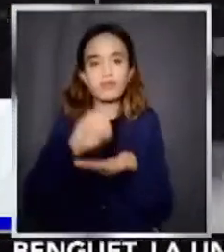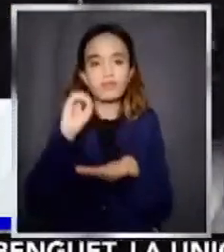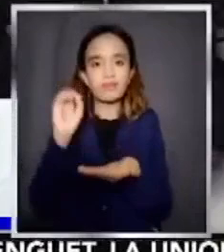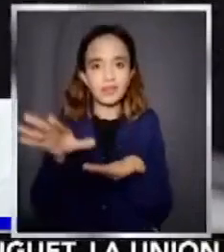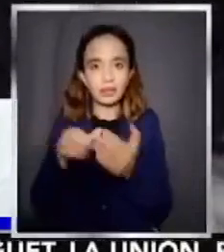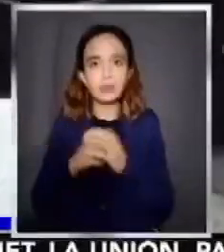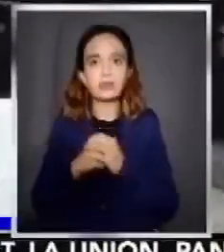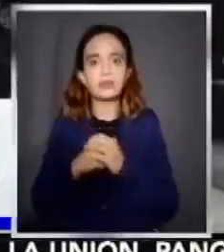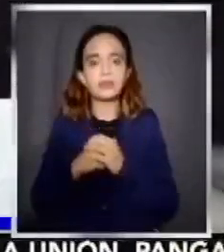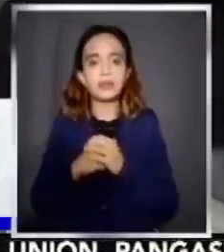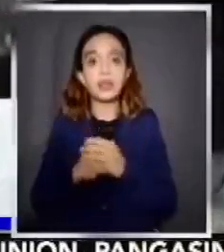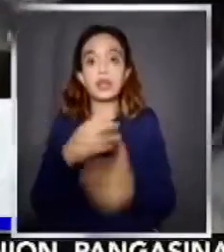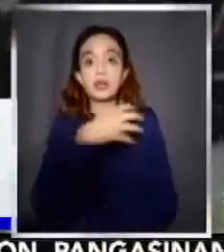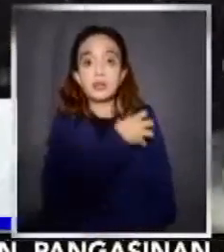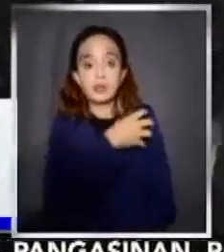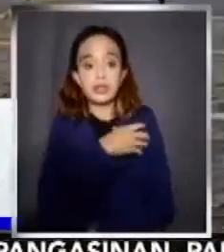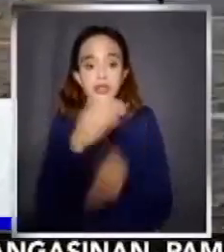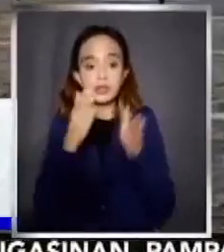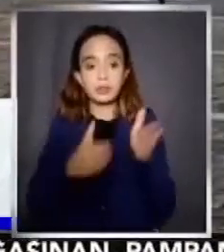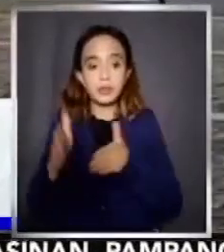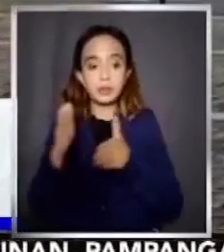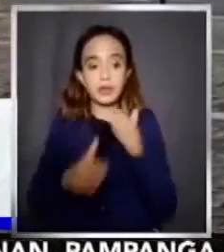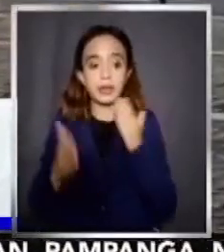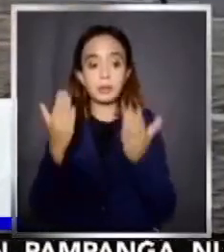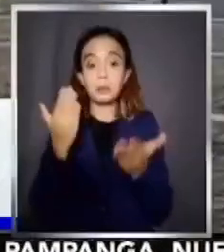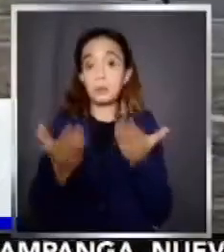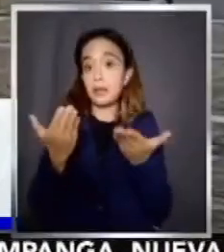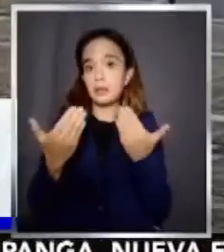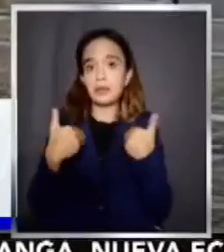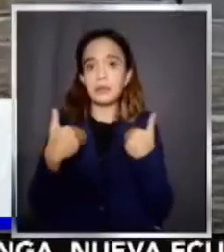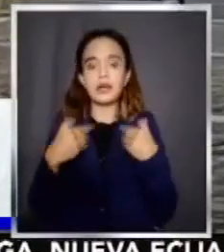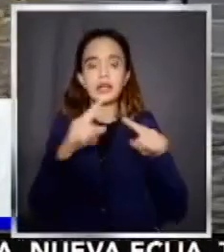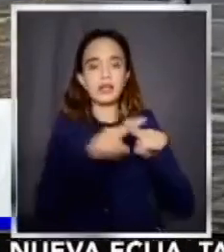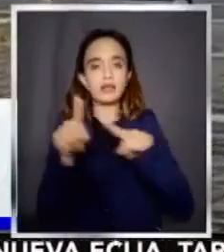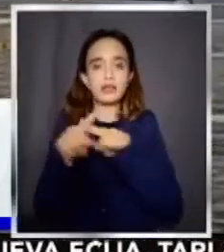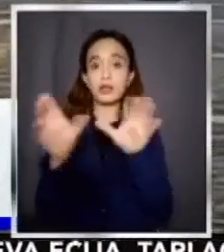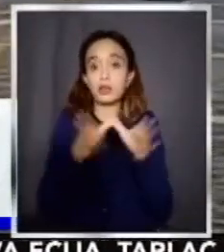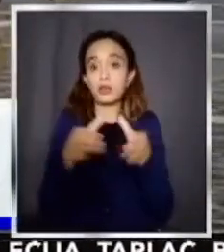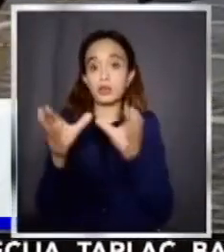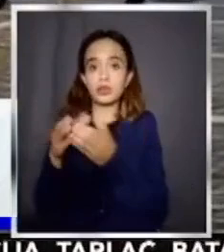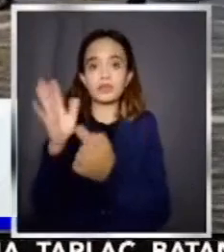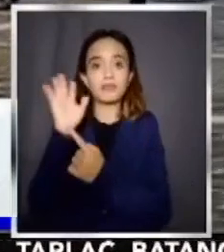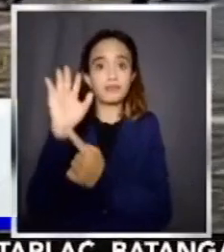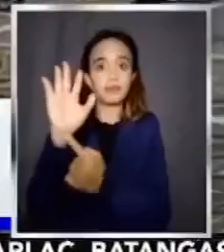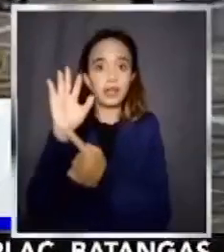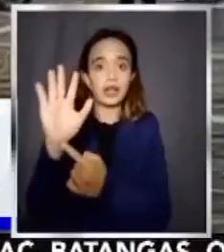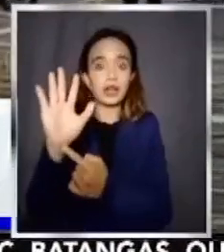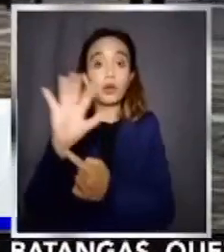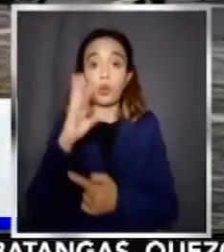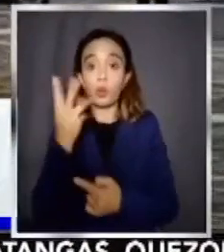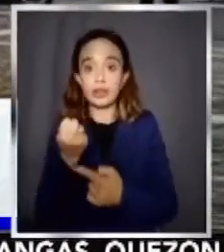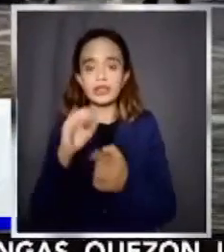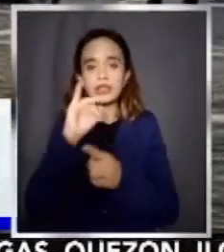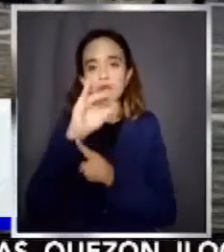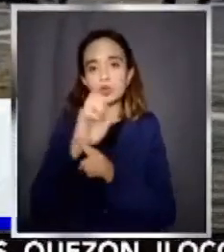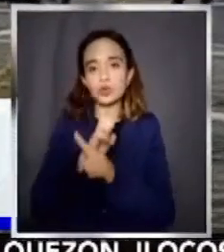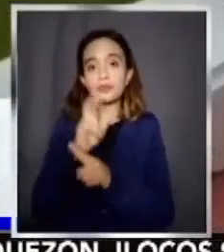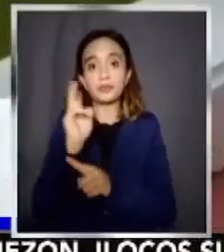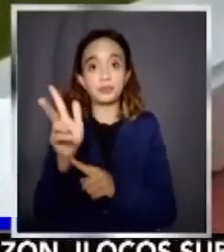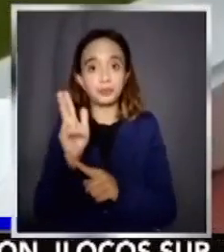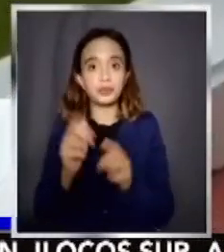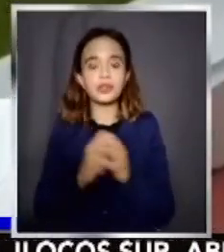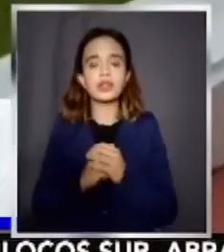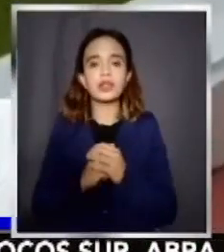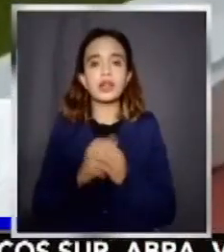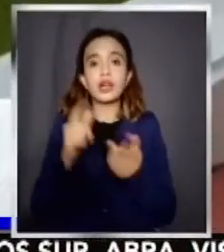ng pulisya ang posibleng kilos protesta ng iba't ibang grupo sa araw ng inaugurasyon. Patuloy naman ang paglilinis at pagpipintura